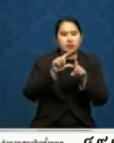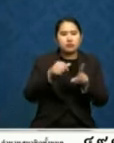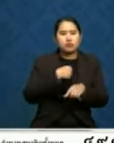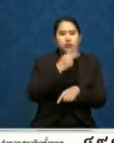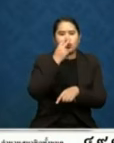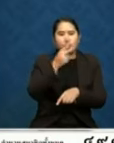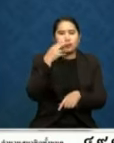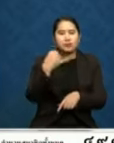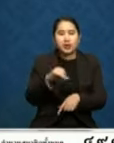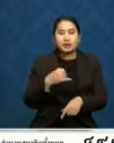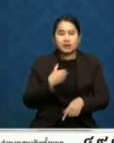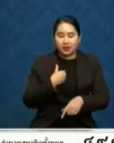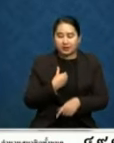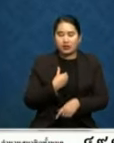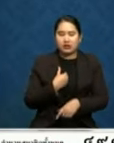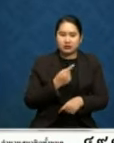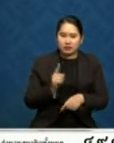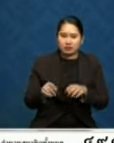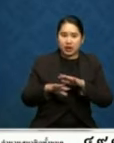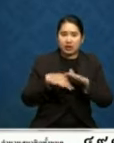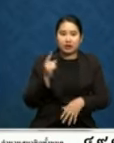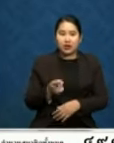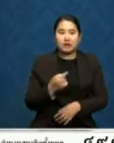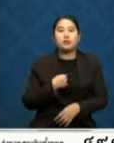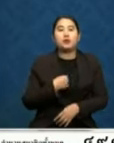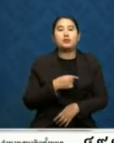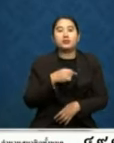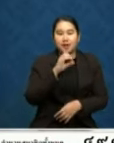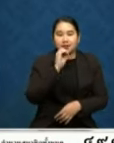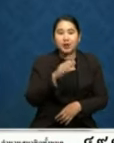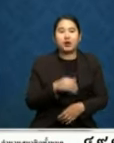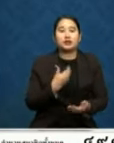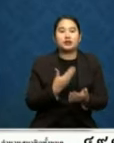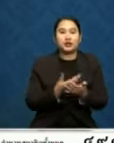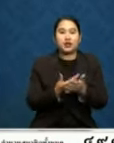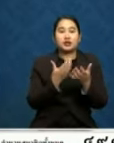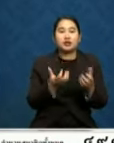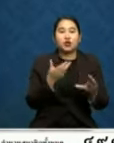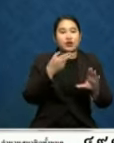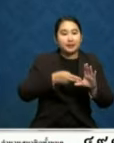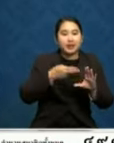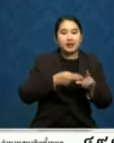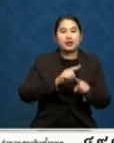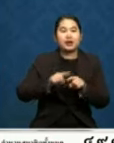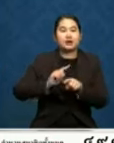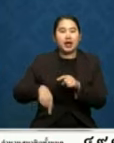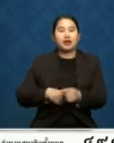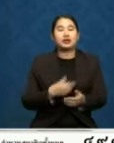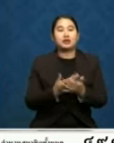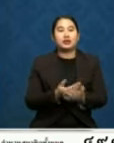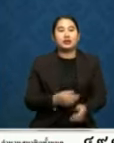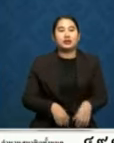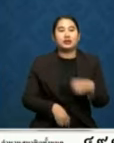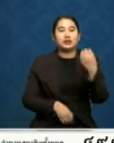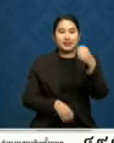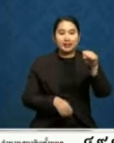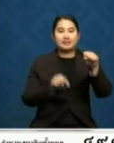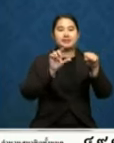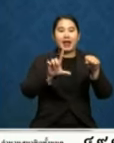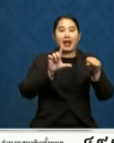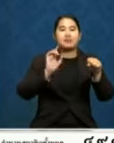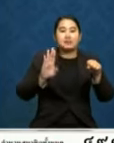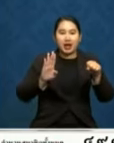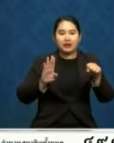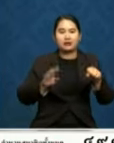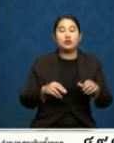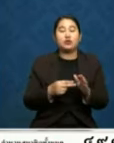เลขผิดไปหรือเปล่าไม่ตรงกับข้อเท็จจริงปรากฏว่าค่าวัสดุเชื้อเพลิงและหล่อรื่นอยู่ที่10ล้านบาทเ